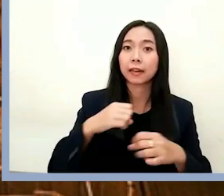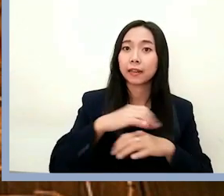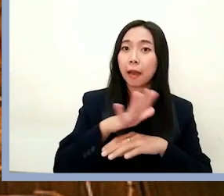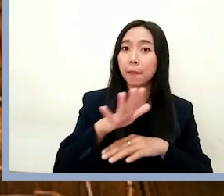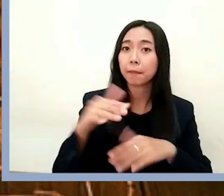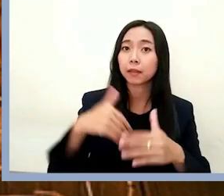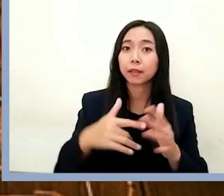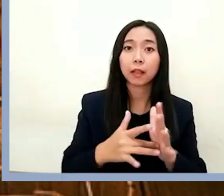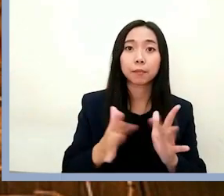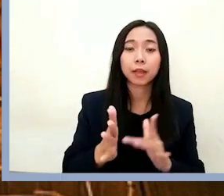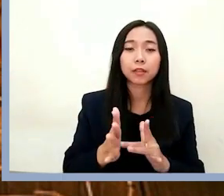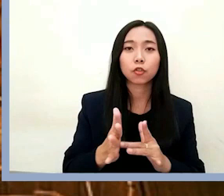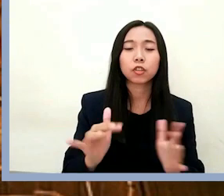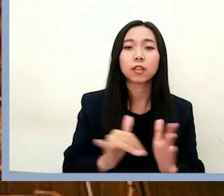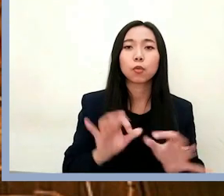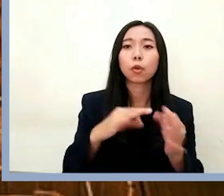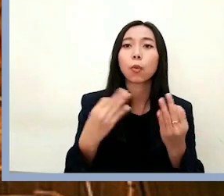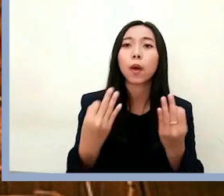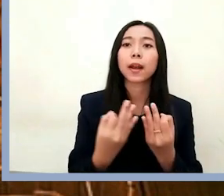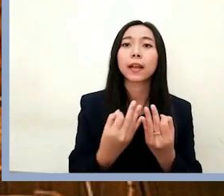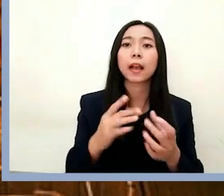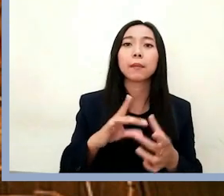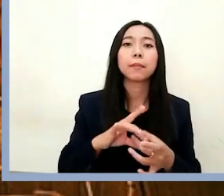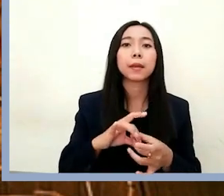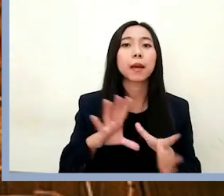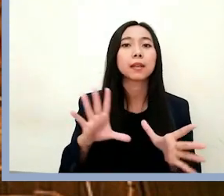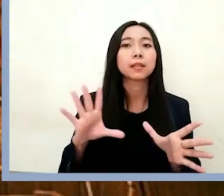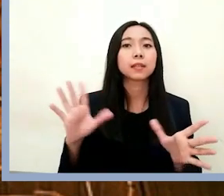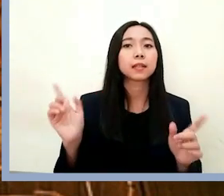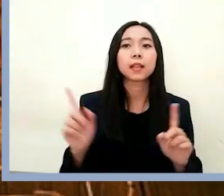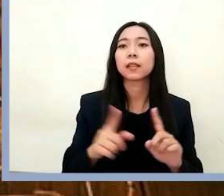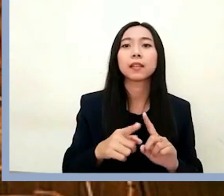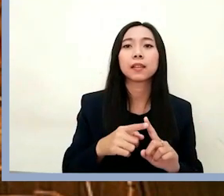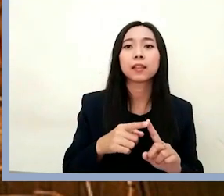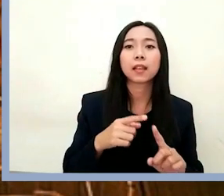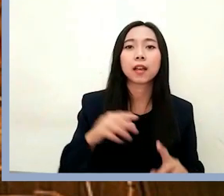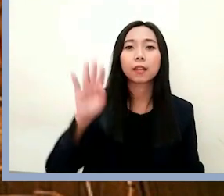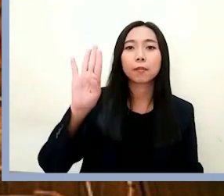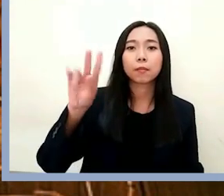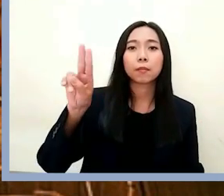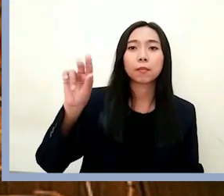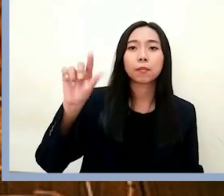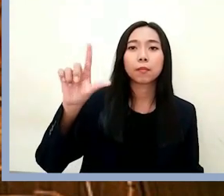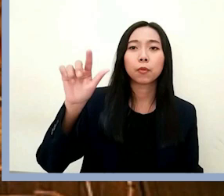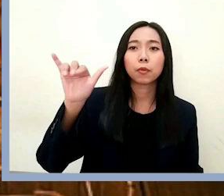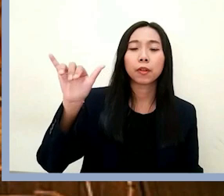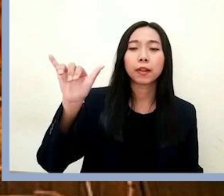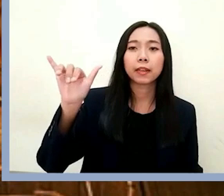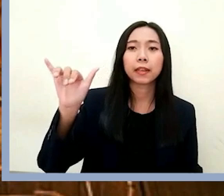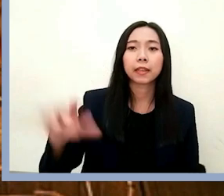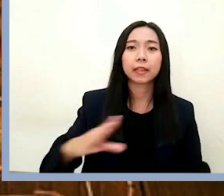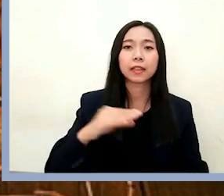adalah keluarga yang bebas dari sikap bullying dan melakukan